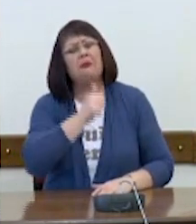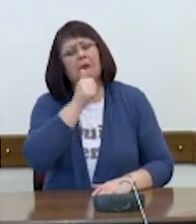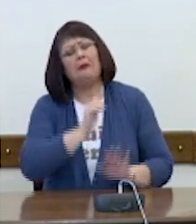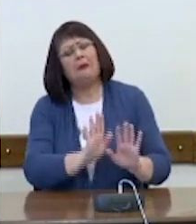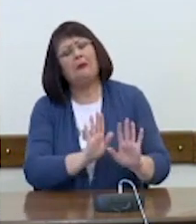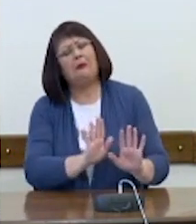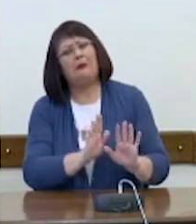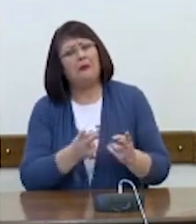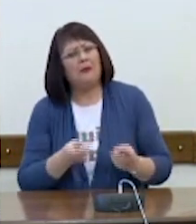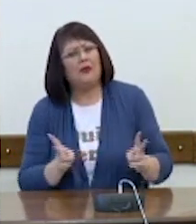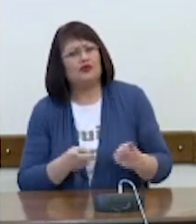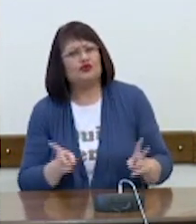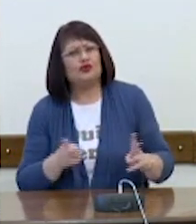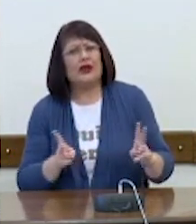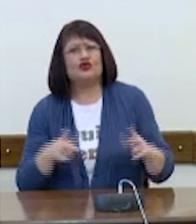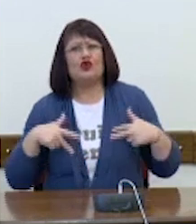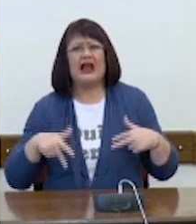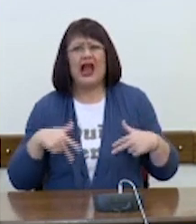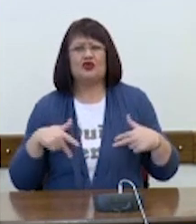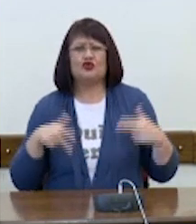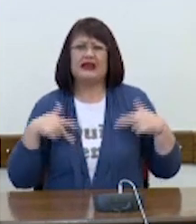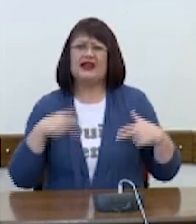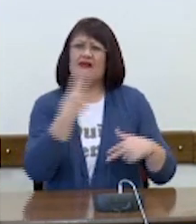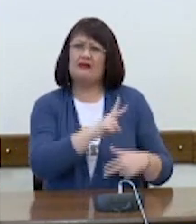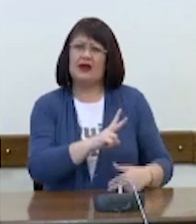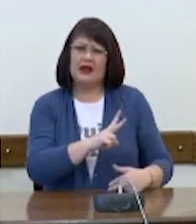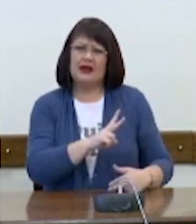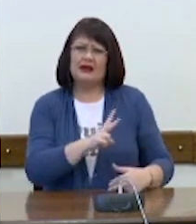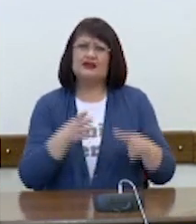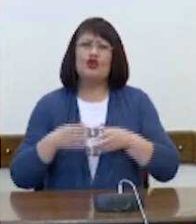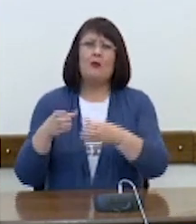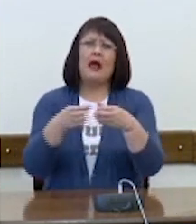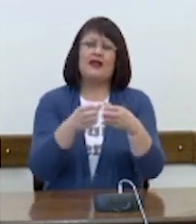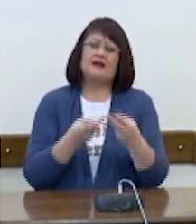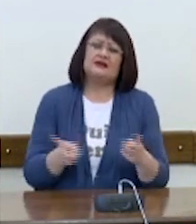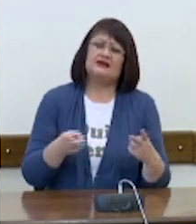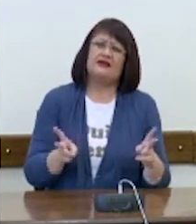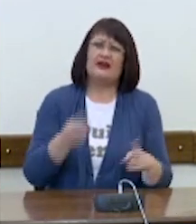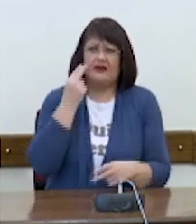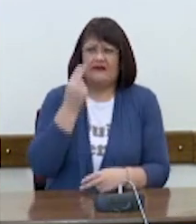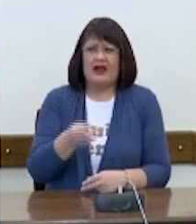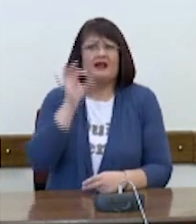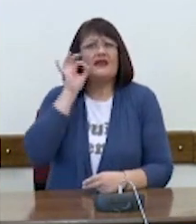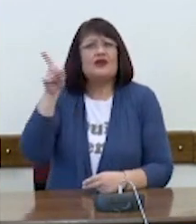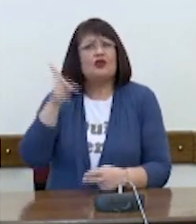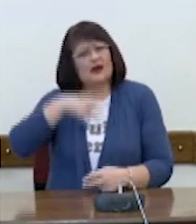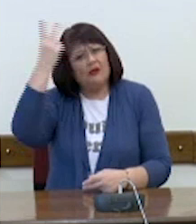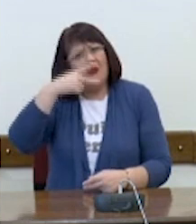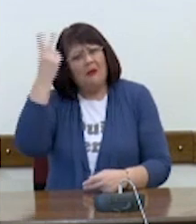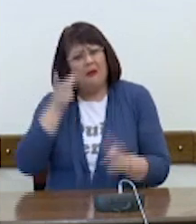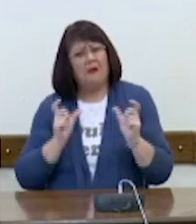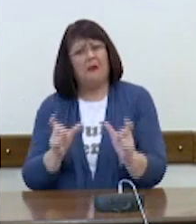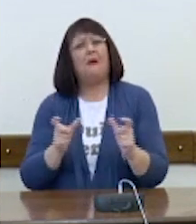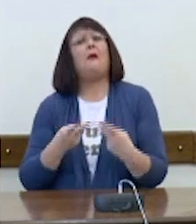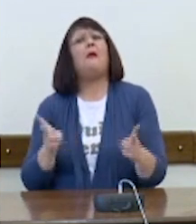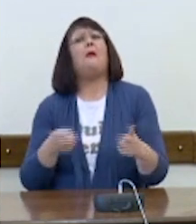και οι μηχανισμοί του κράτους απέναντι σε αυτές τις ομάδες, όπως φάνηκε και στη Θεσσαλονίκη. Και εσείς